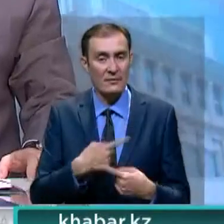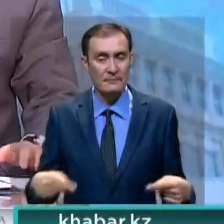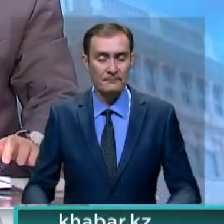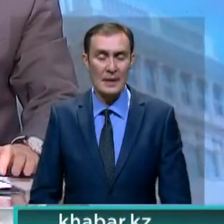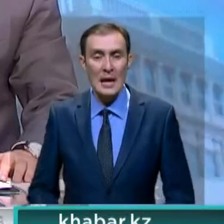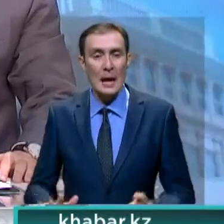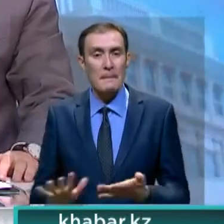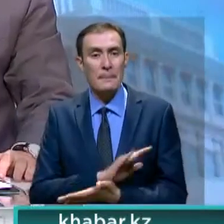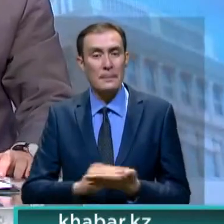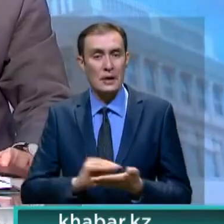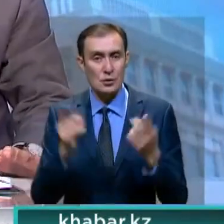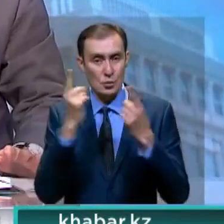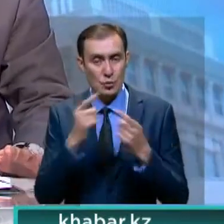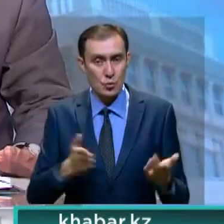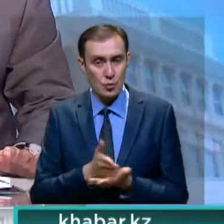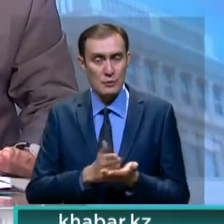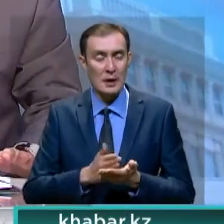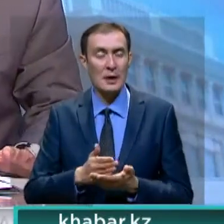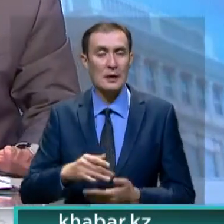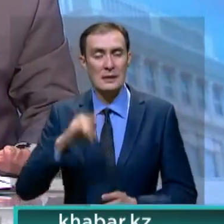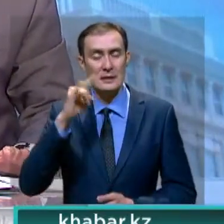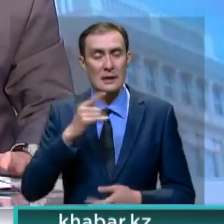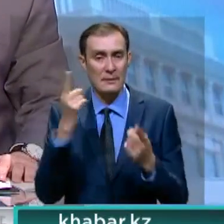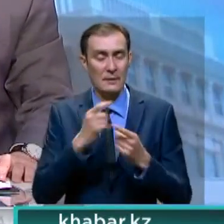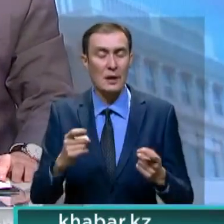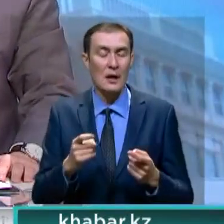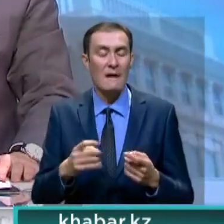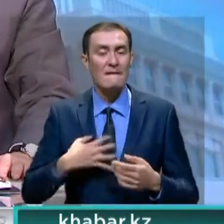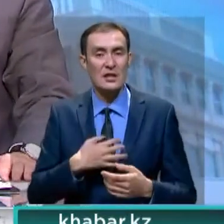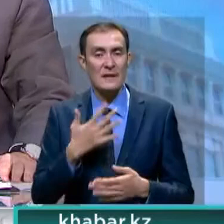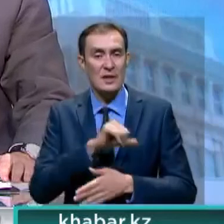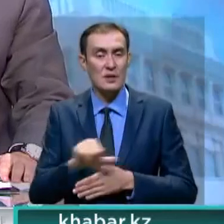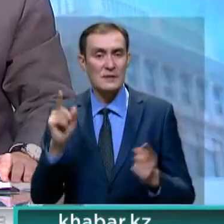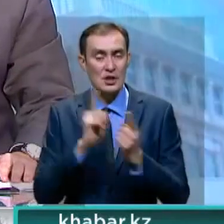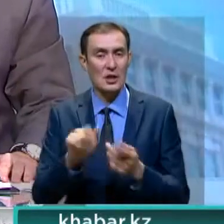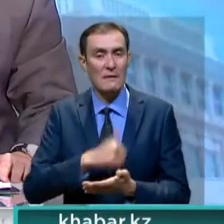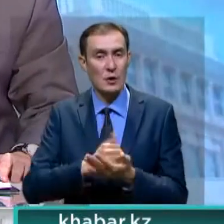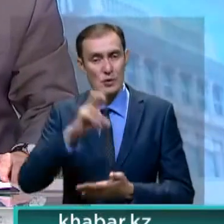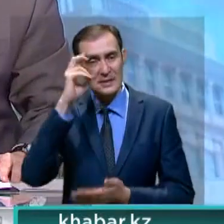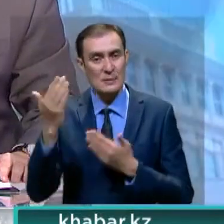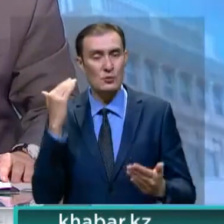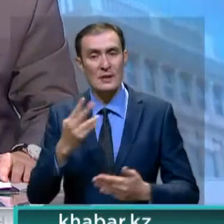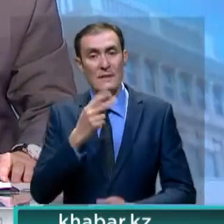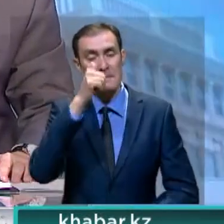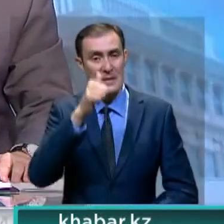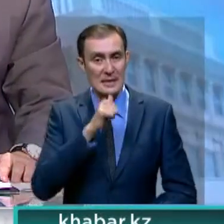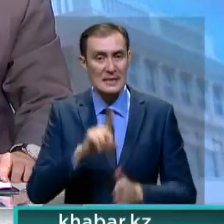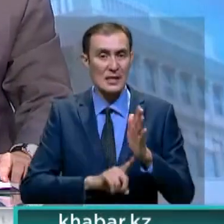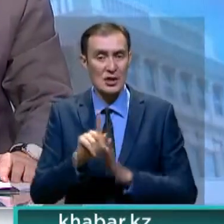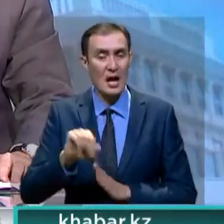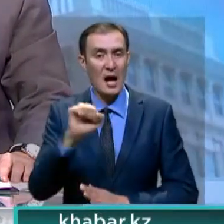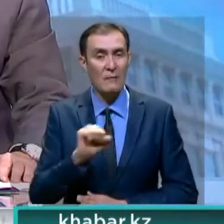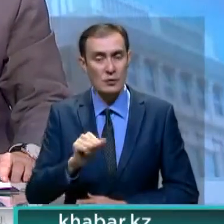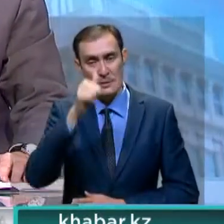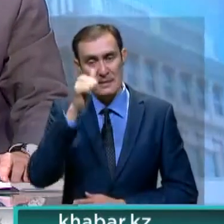пресс-служба президента казахстана сегодня опубликовала обзор наиболее важных внешнеполитических встреч главы государства за минувшие два месяца с начала августа